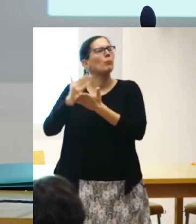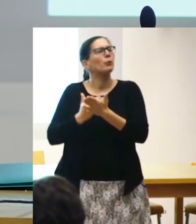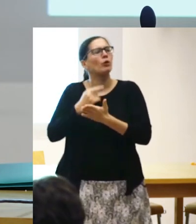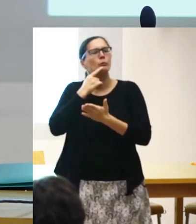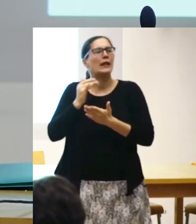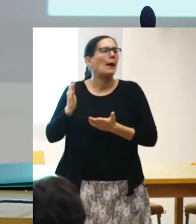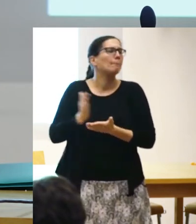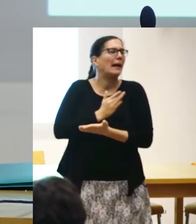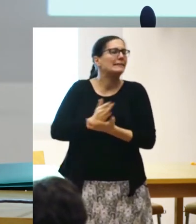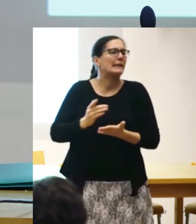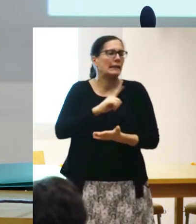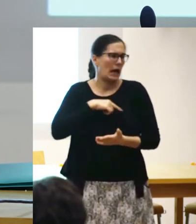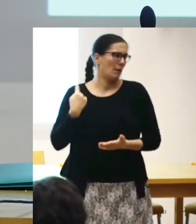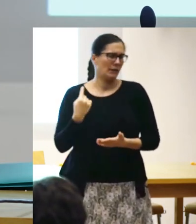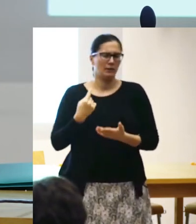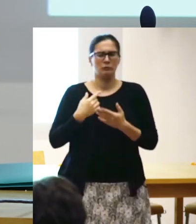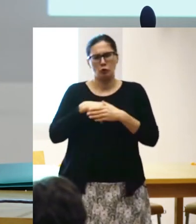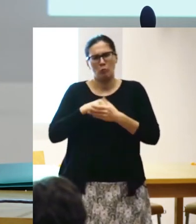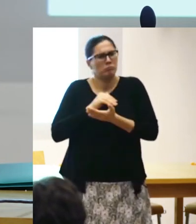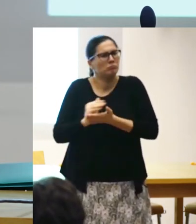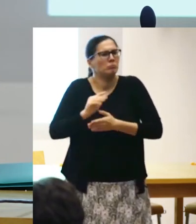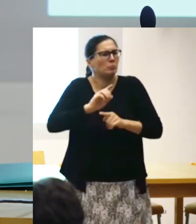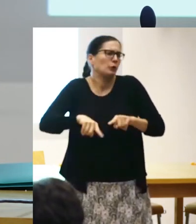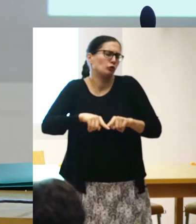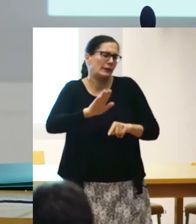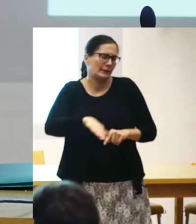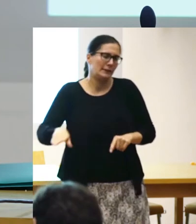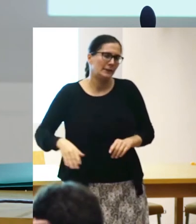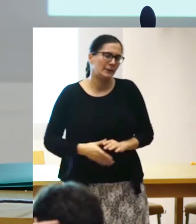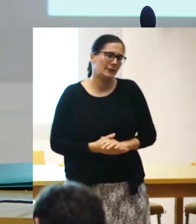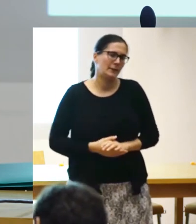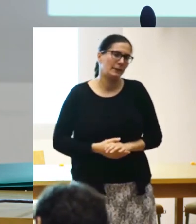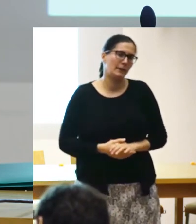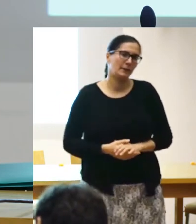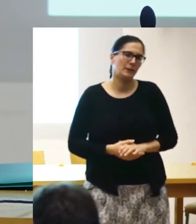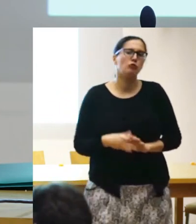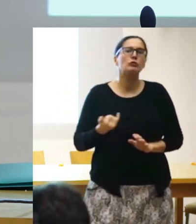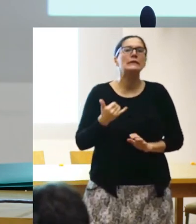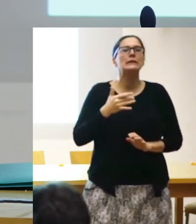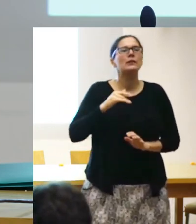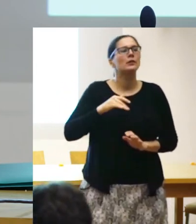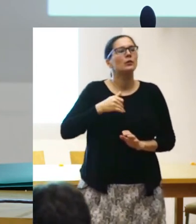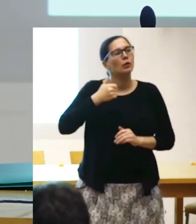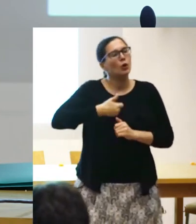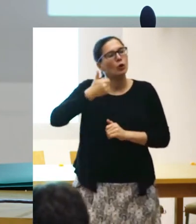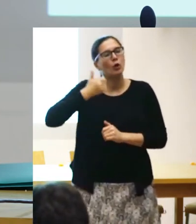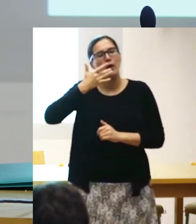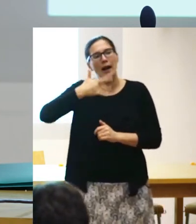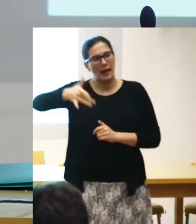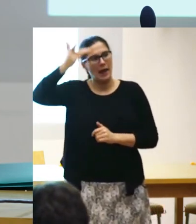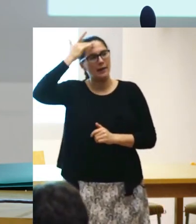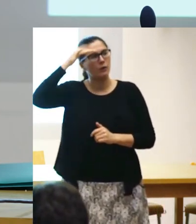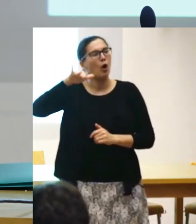obecně určen handicapovaným, a pro něž tam po každé v létě v galerii vzniká